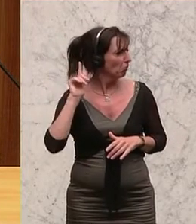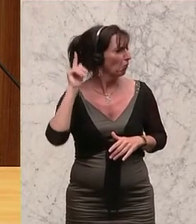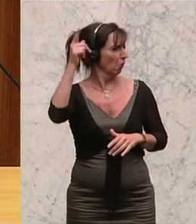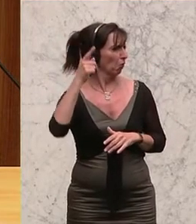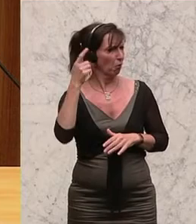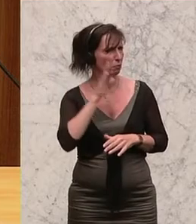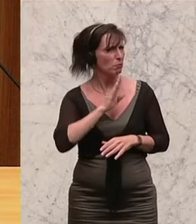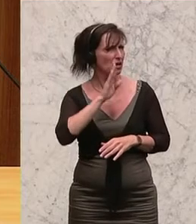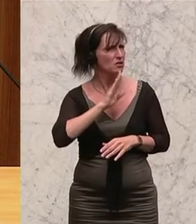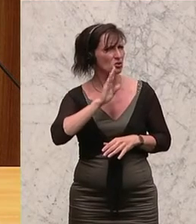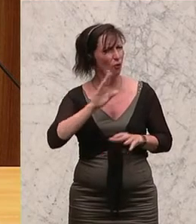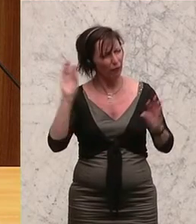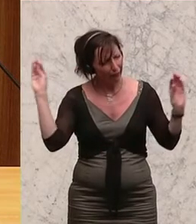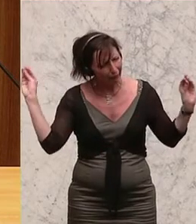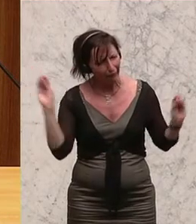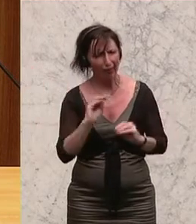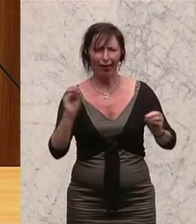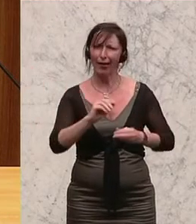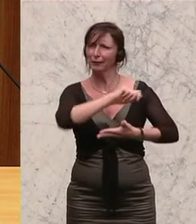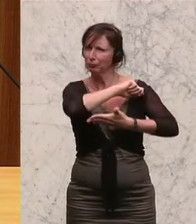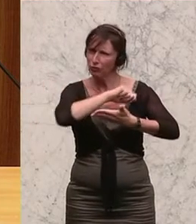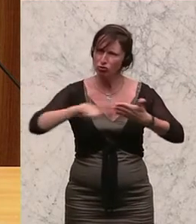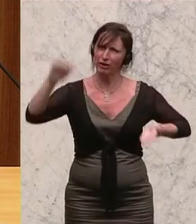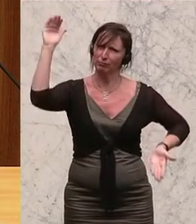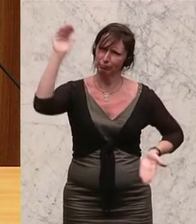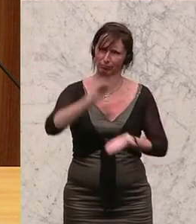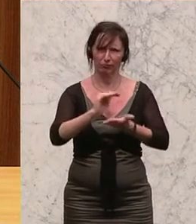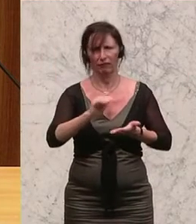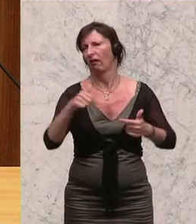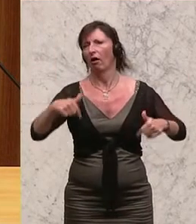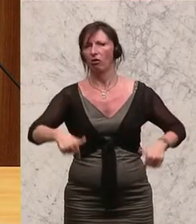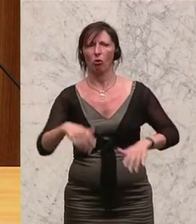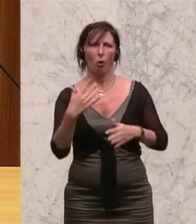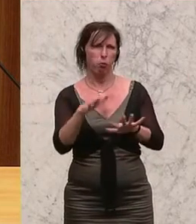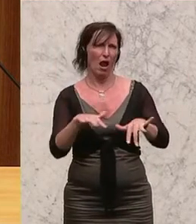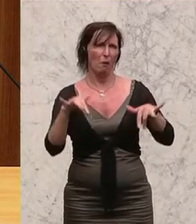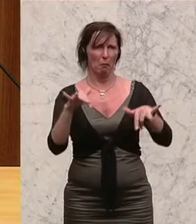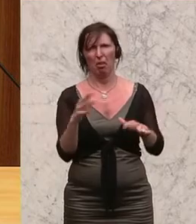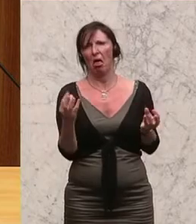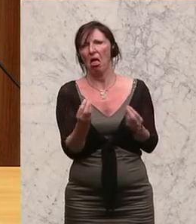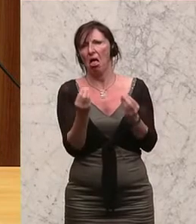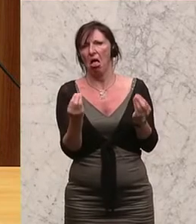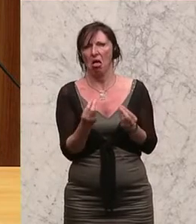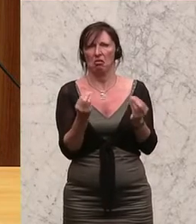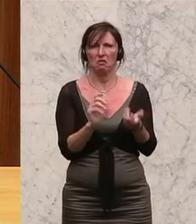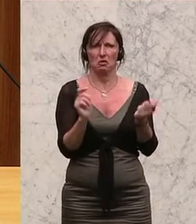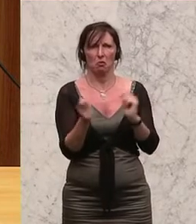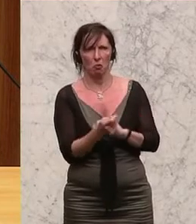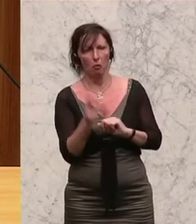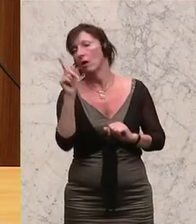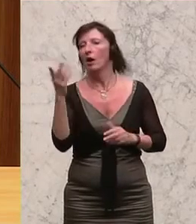halbherzige Angelegenheit, wie es hier im Parlament beschlossen wurde. Wir müssen, und das ist jetzt nicht einmal von uns, sondern stammt von der